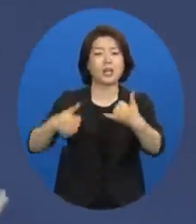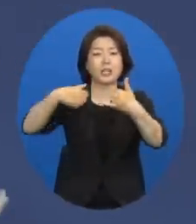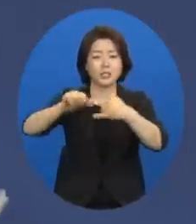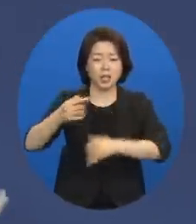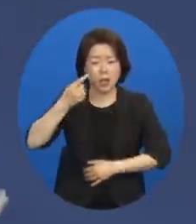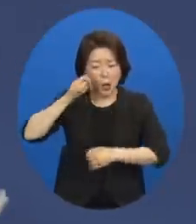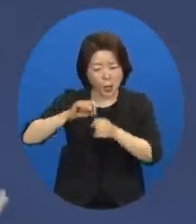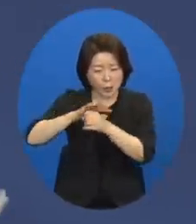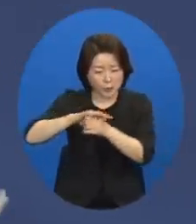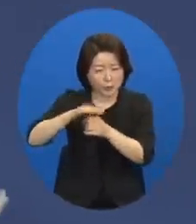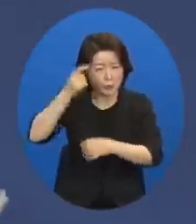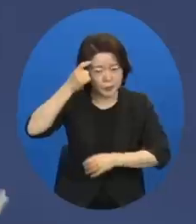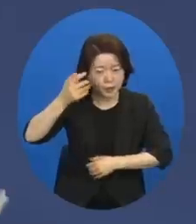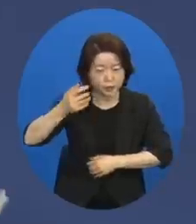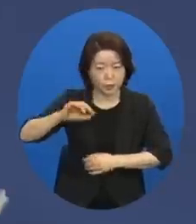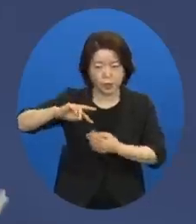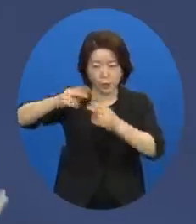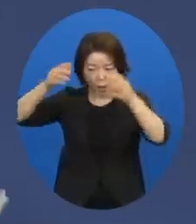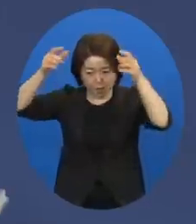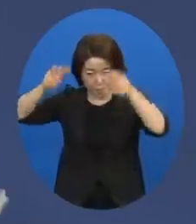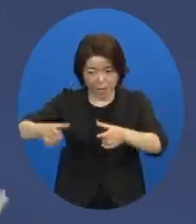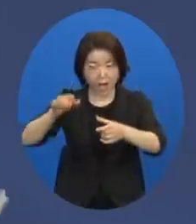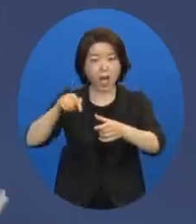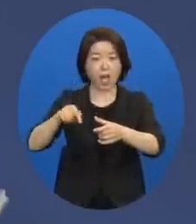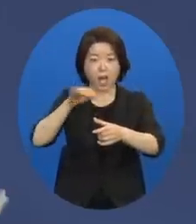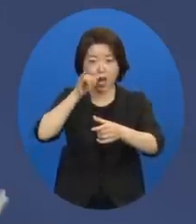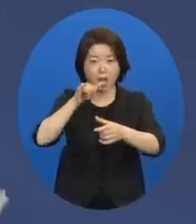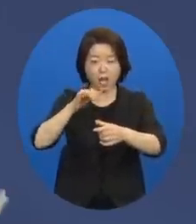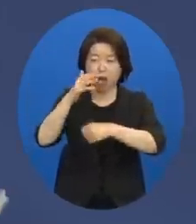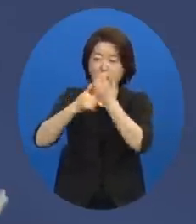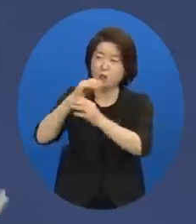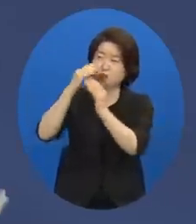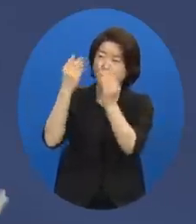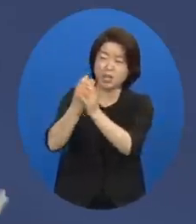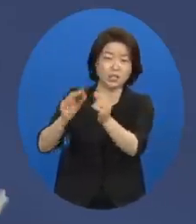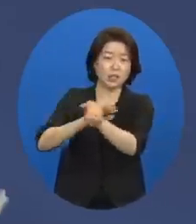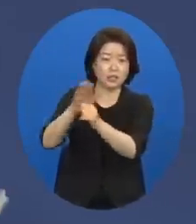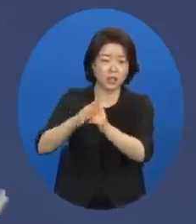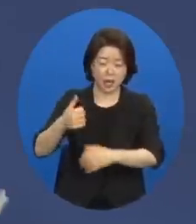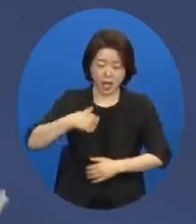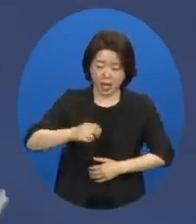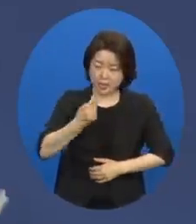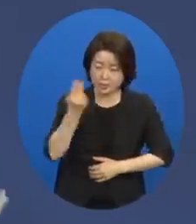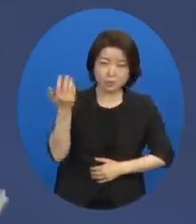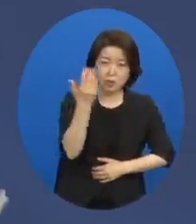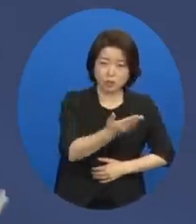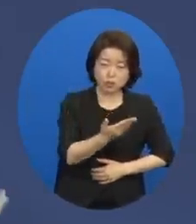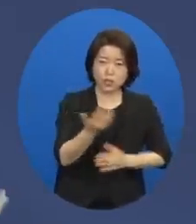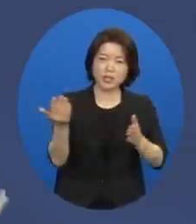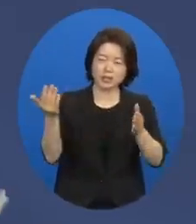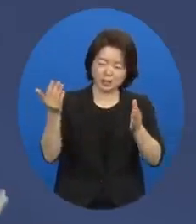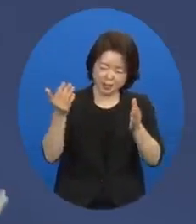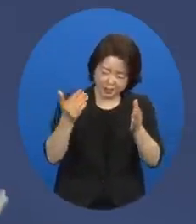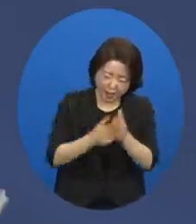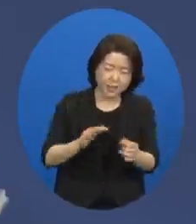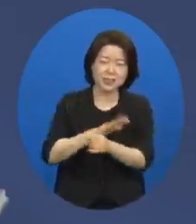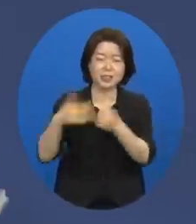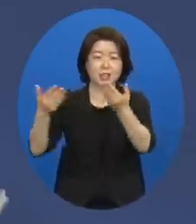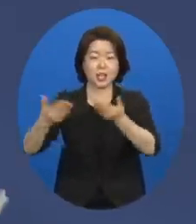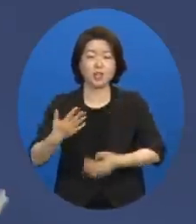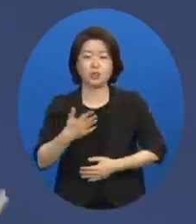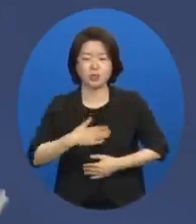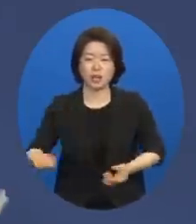긍휼로 관을 씌우셨다. 하나님의 완전한 사랑 아들의 생명을 내주기까지 사랑한 그 사랑으로 나에게